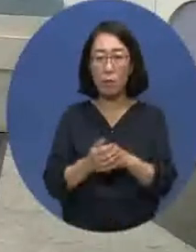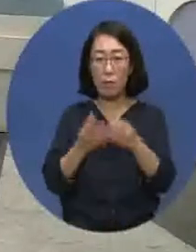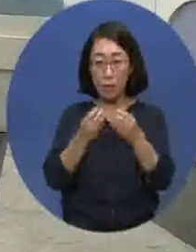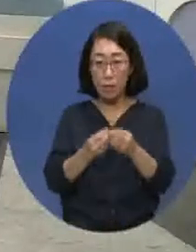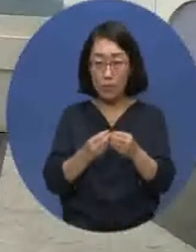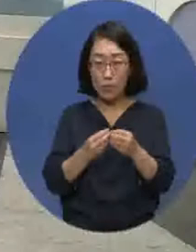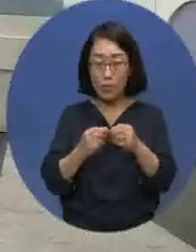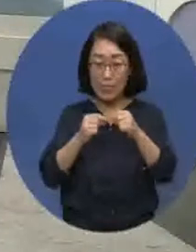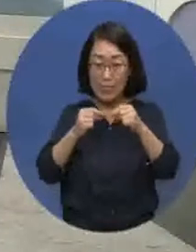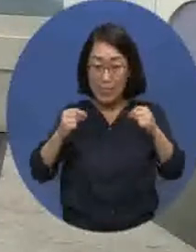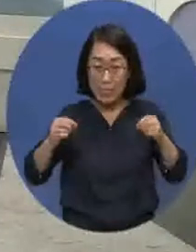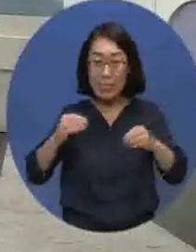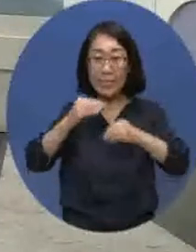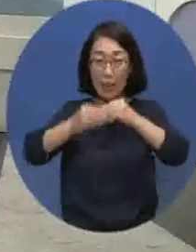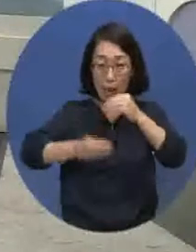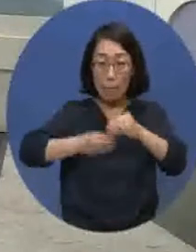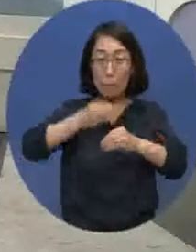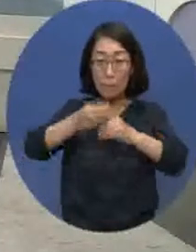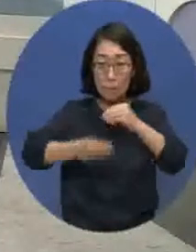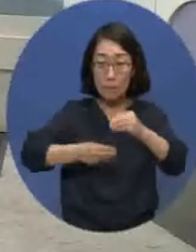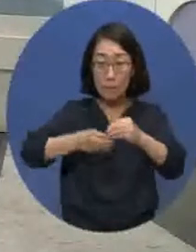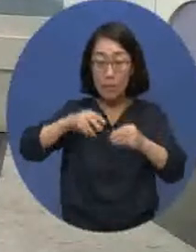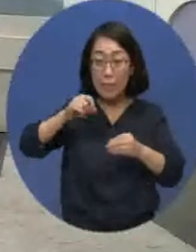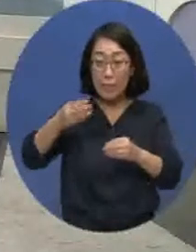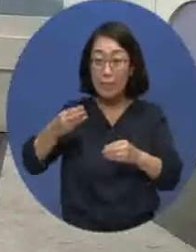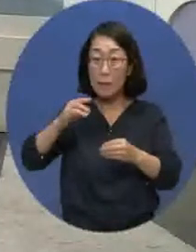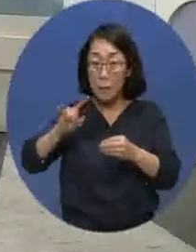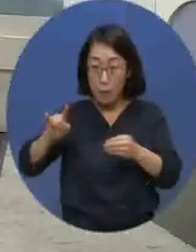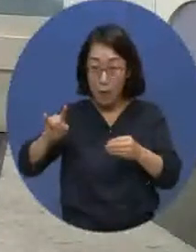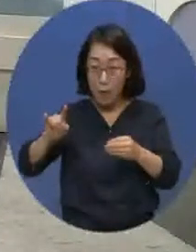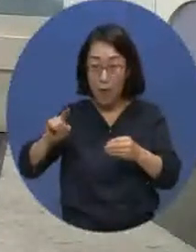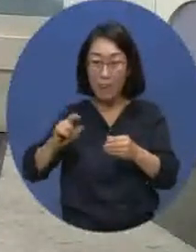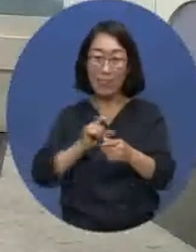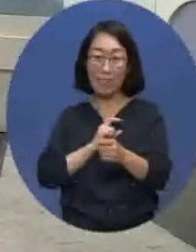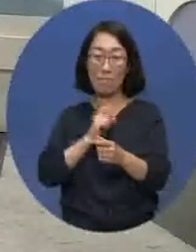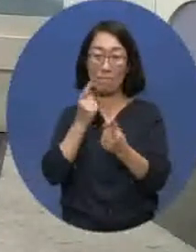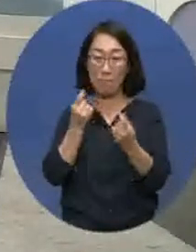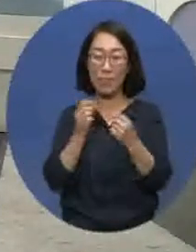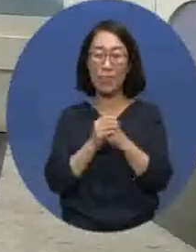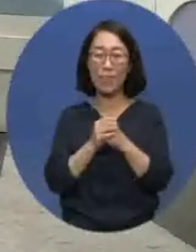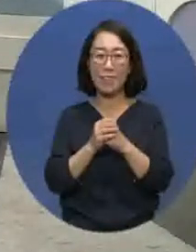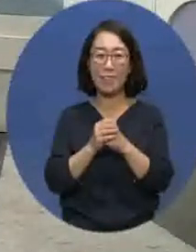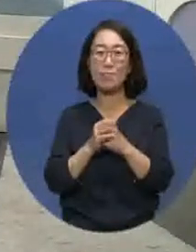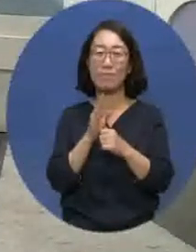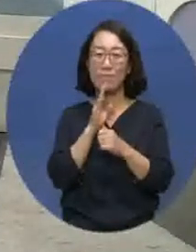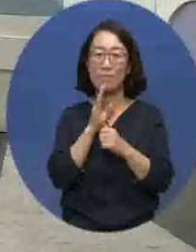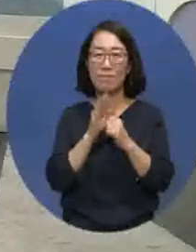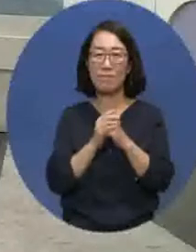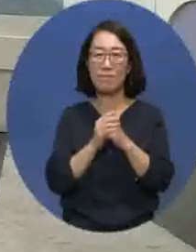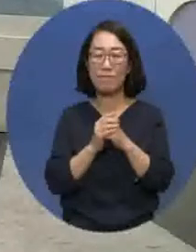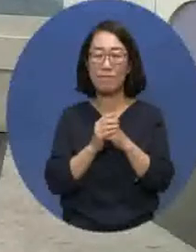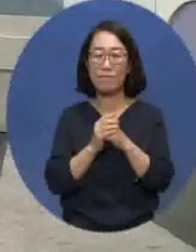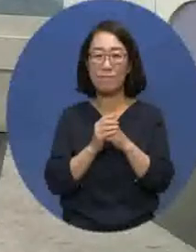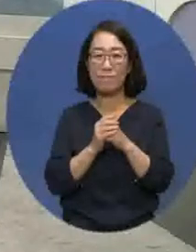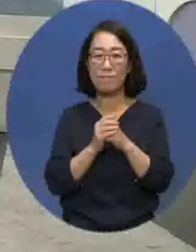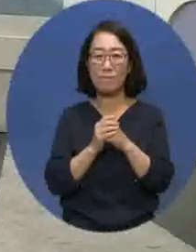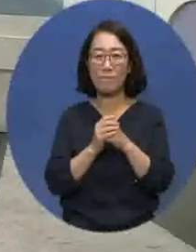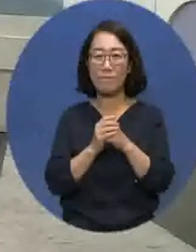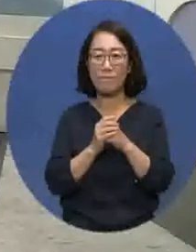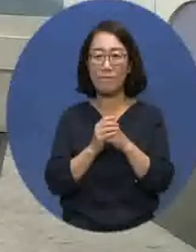그런 제 예 도구를 실패 그렇죠 네 나 그것에서 애널에 4조에 예 자 어